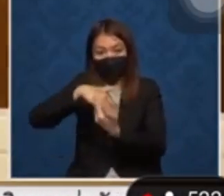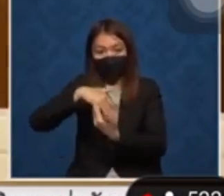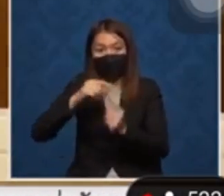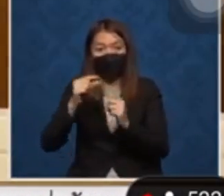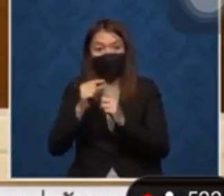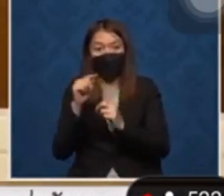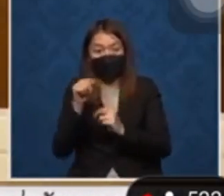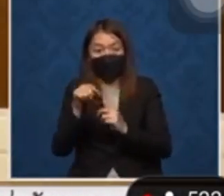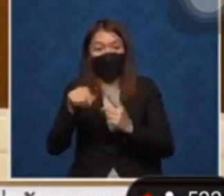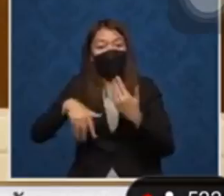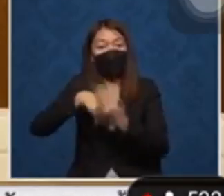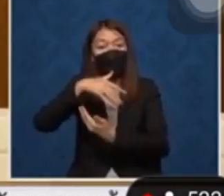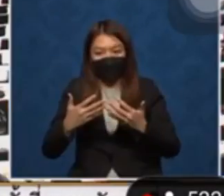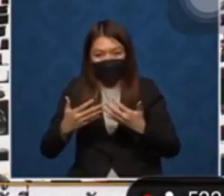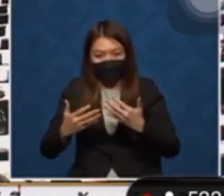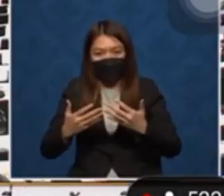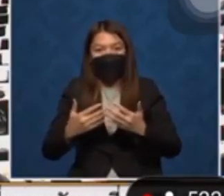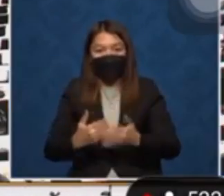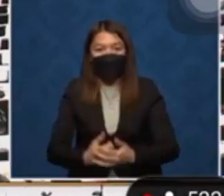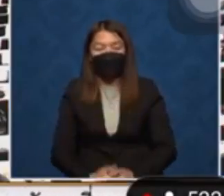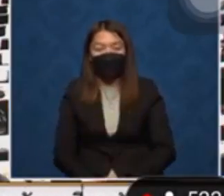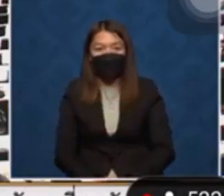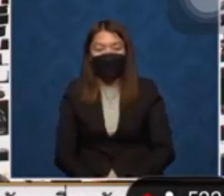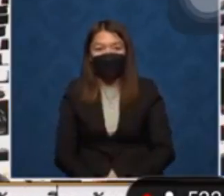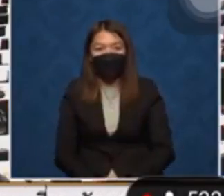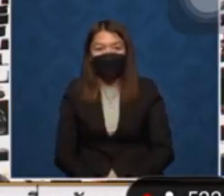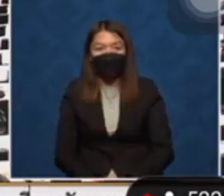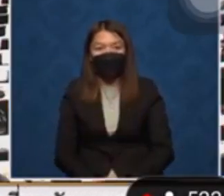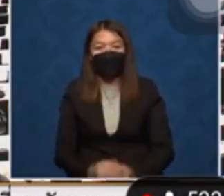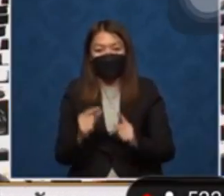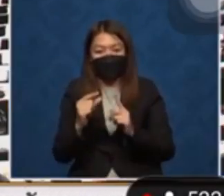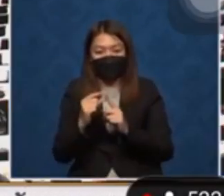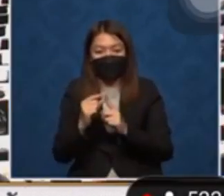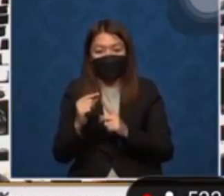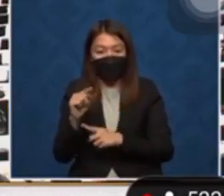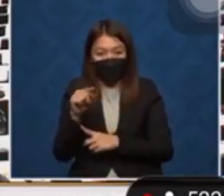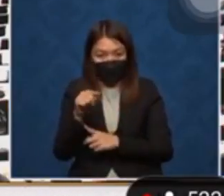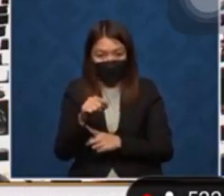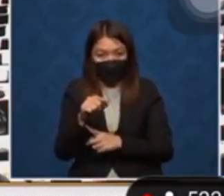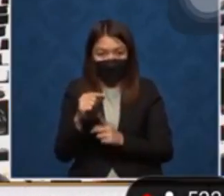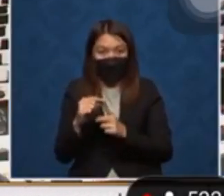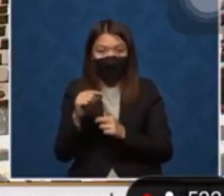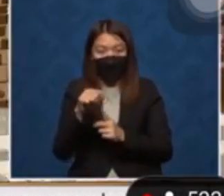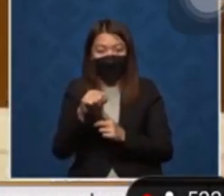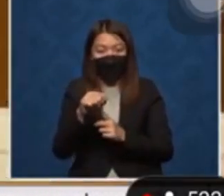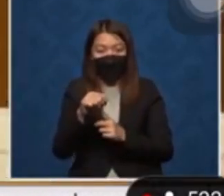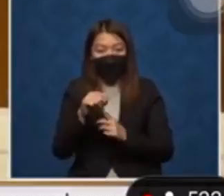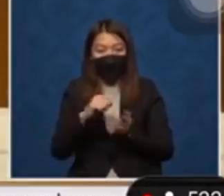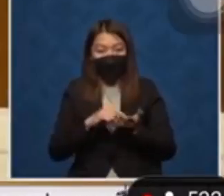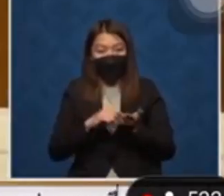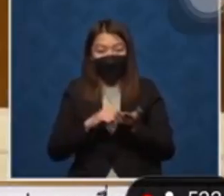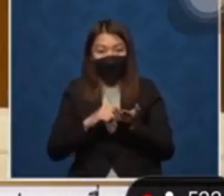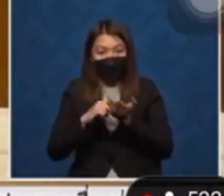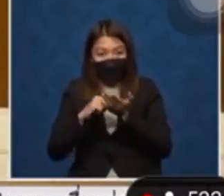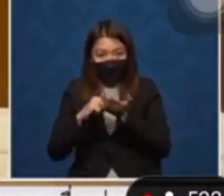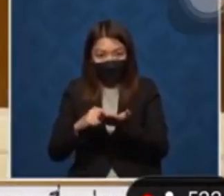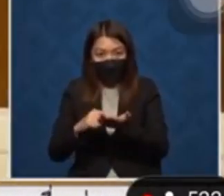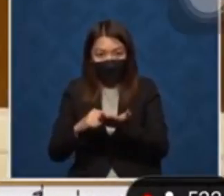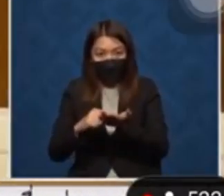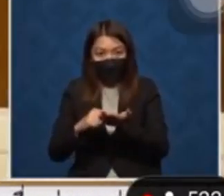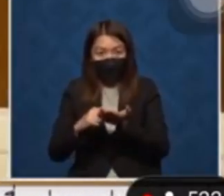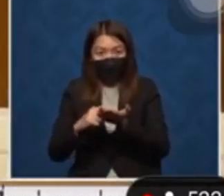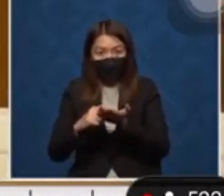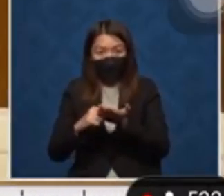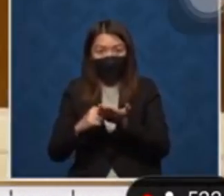ประเด็นสิ่งแวดล้อมนะคะคำสั่งหลายคำสั่งในส่วนที่จะเสนอต่อไปนี้จะเป็นคำสั่งที่เปลี่ยนพื้นที่อาห